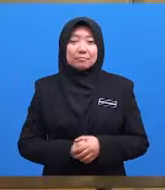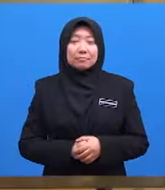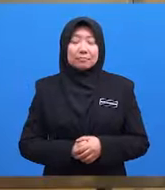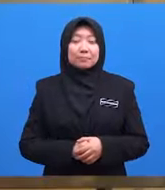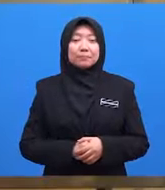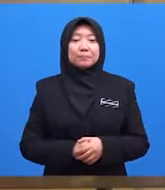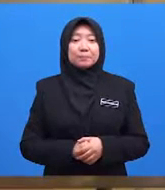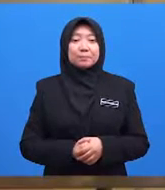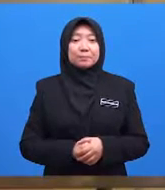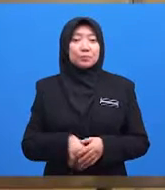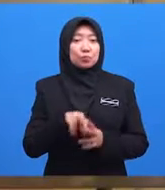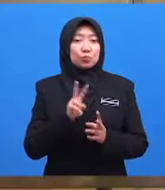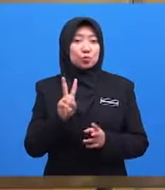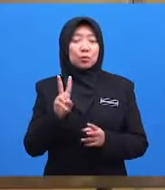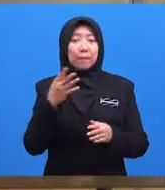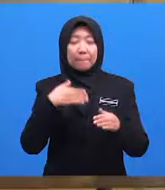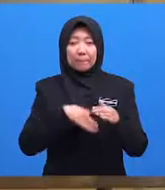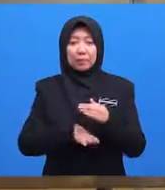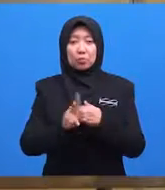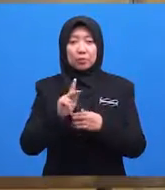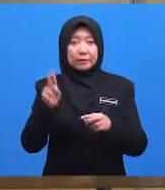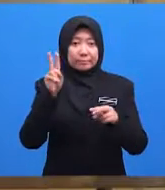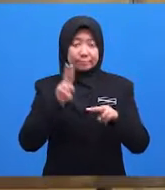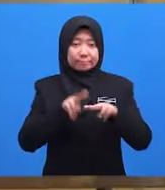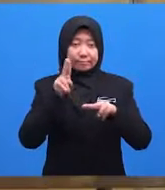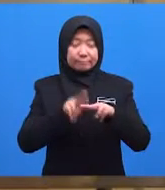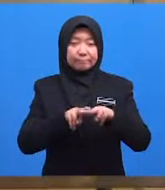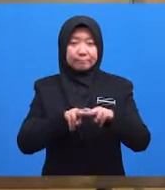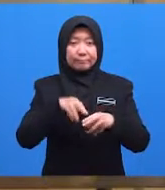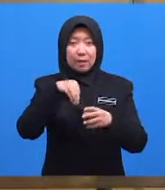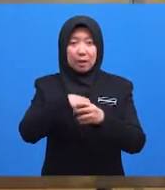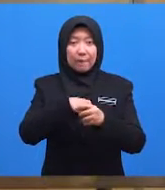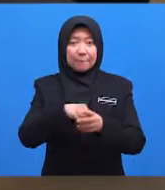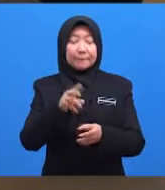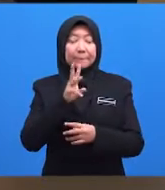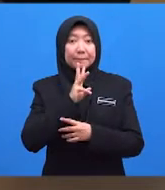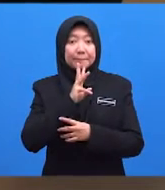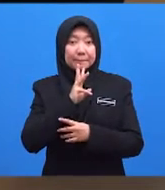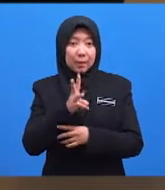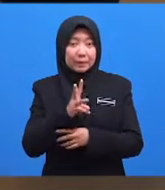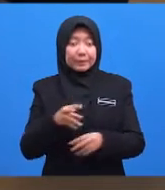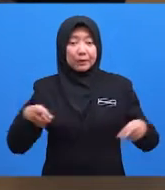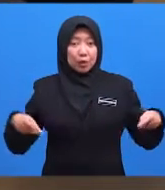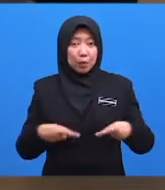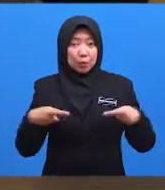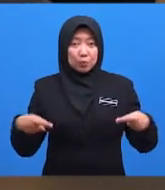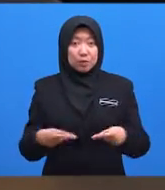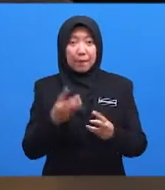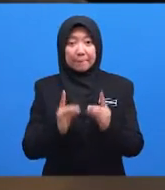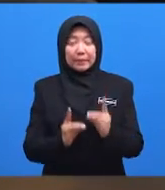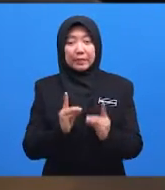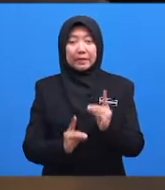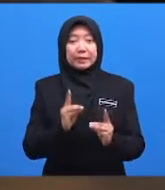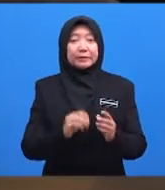Kedua, masukkan sedikit garam ke dalam air rebusan yang mendidih.